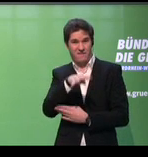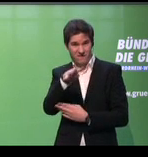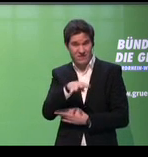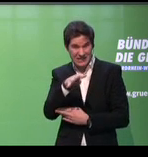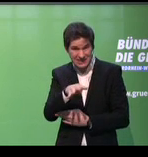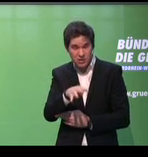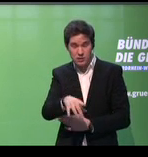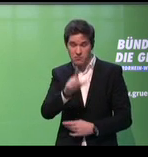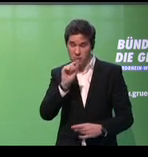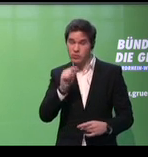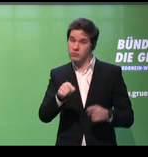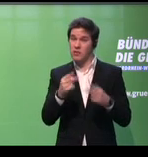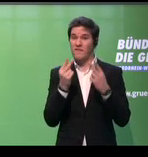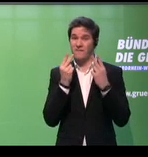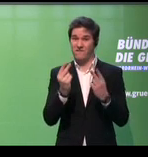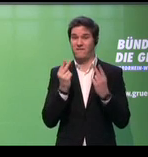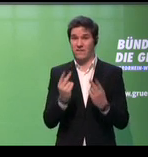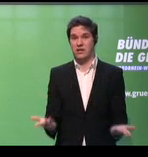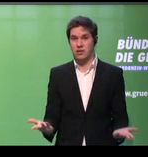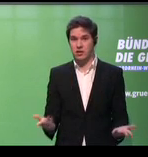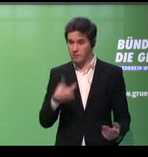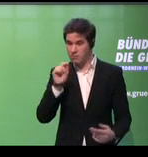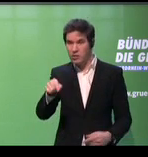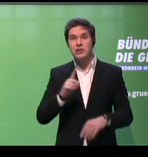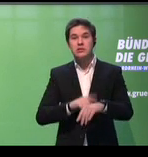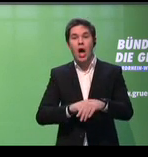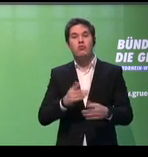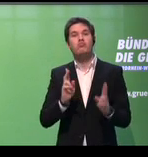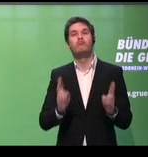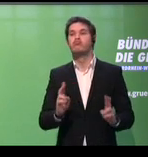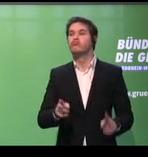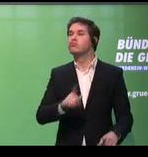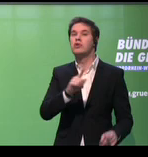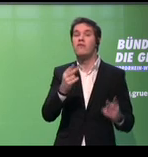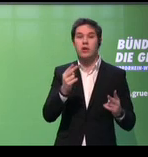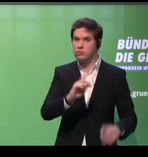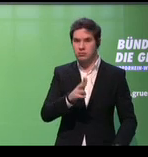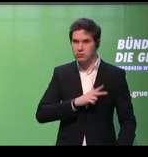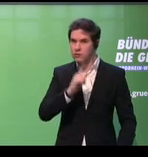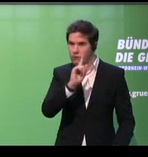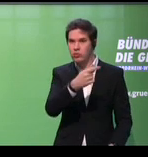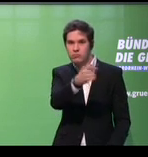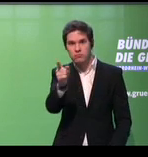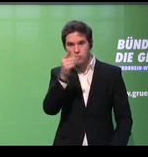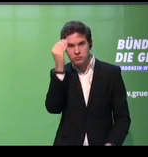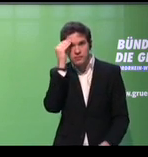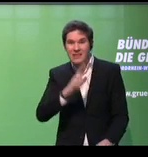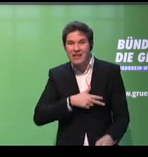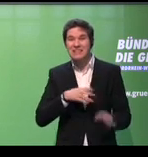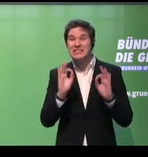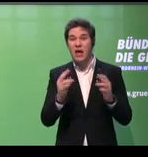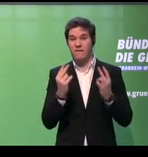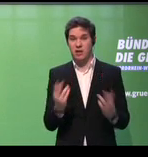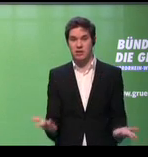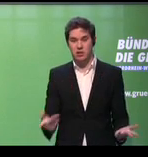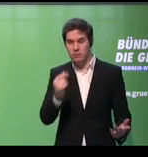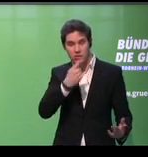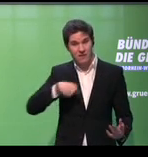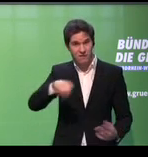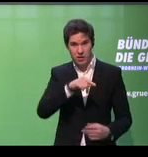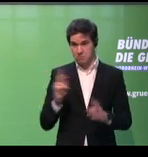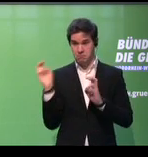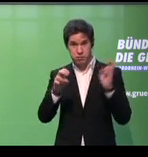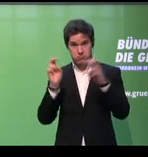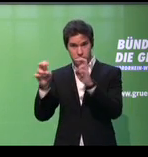we maybe be able to change really the orientation of the European